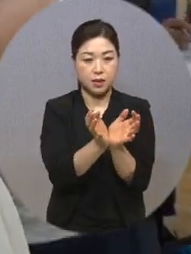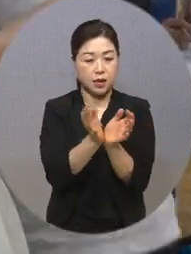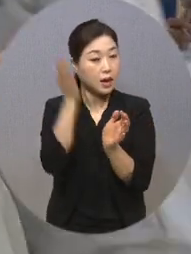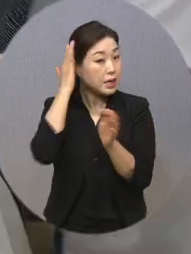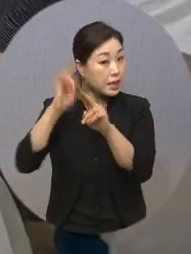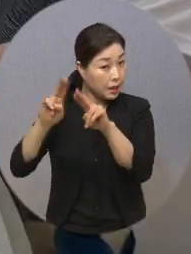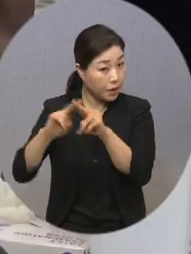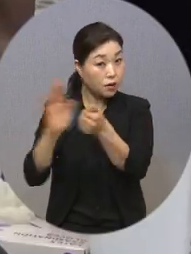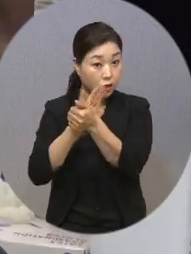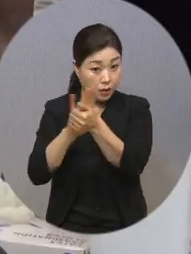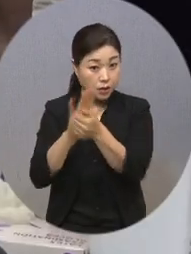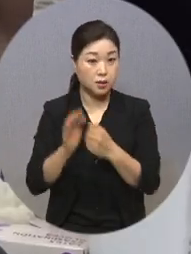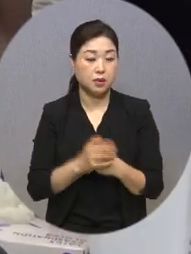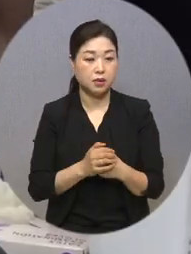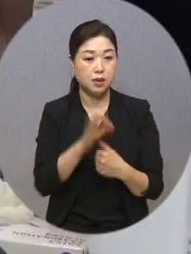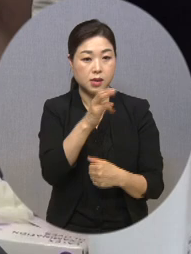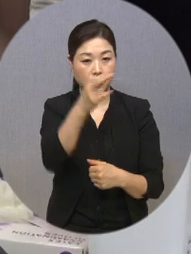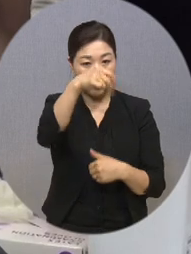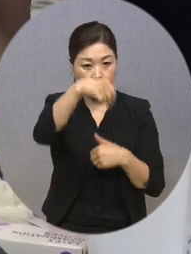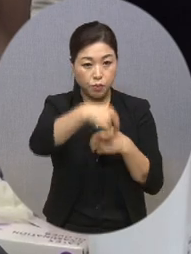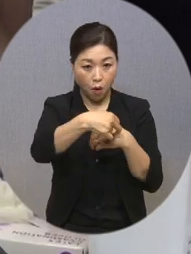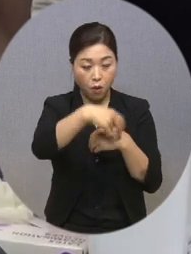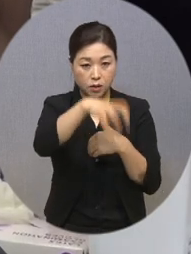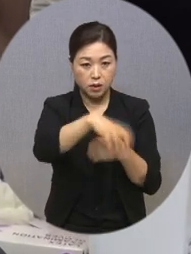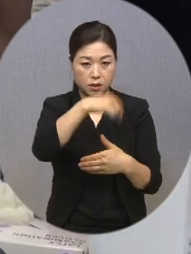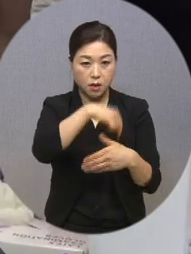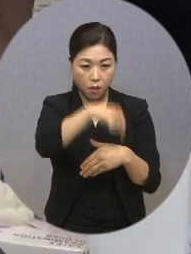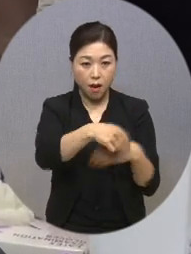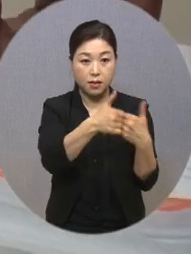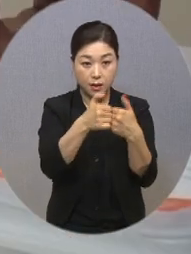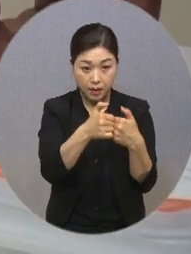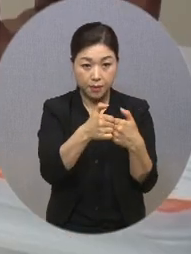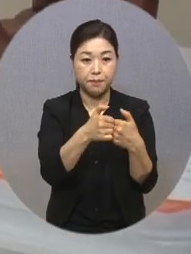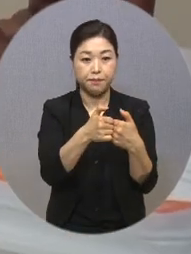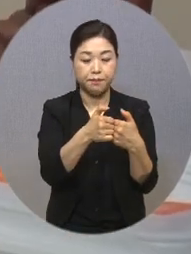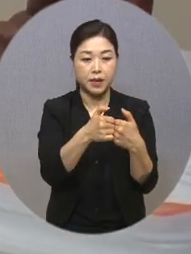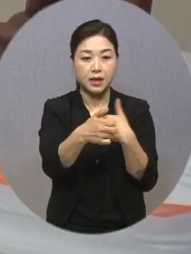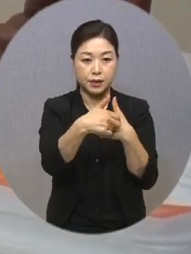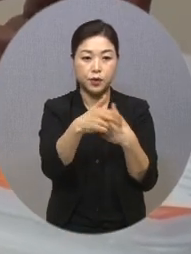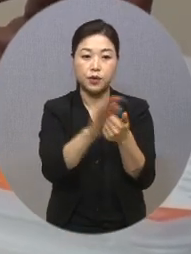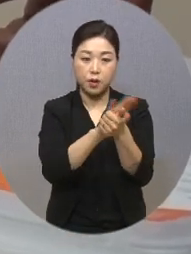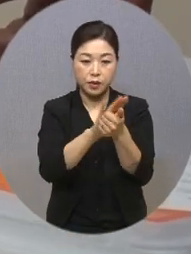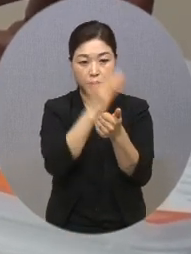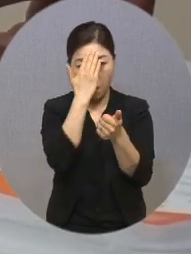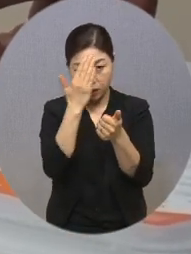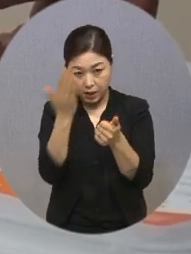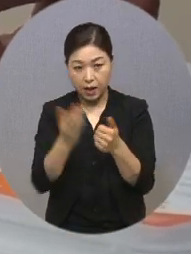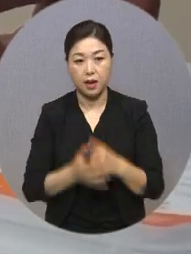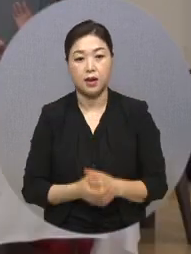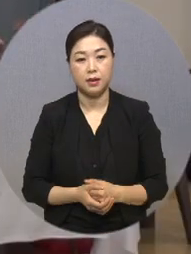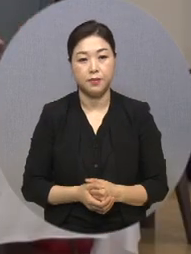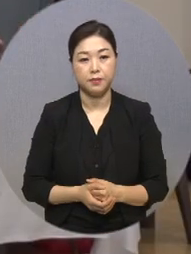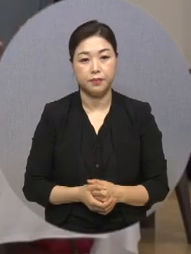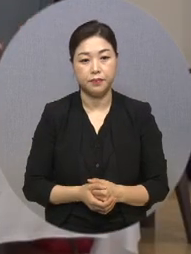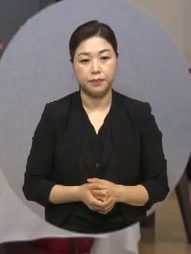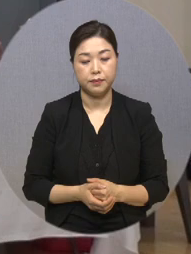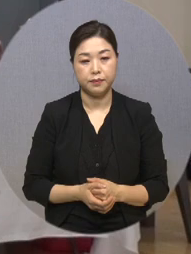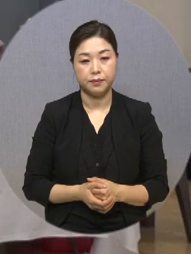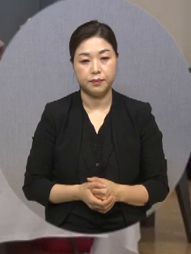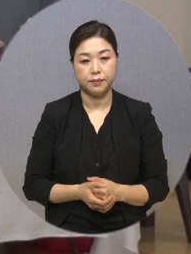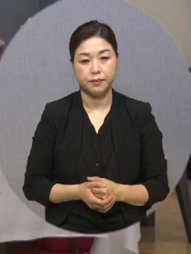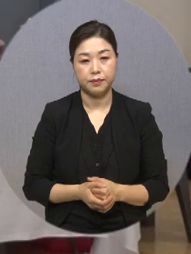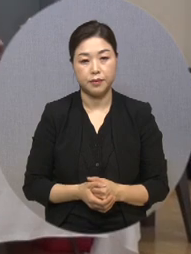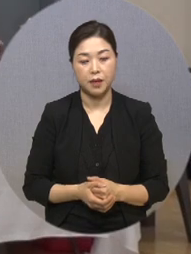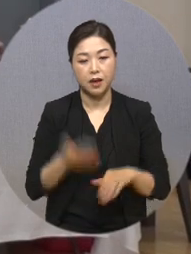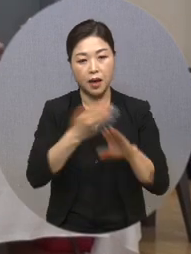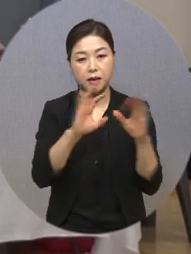제공했으며 예수 병원에서는 넥과 외 과 3 담 등 의료 서비스를 무료로 제공하고 거주 외국인들의